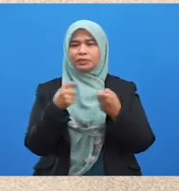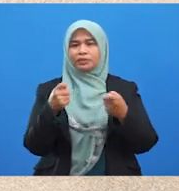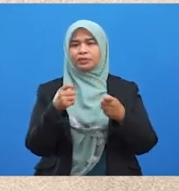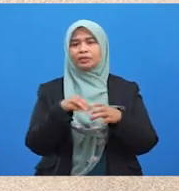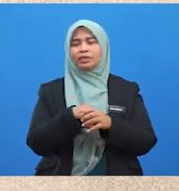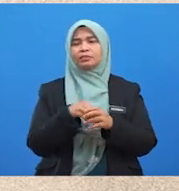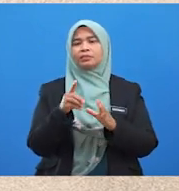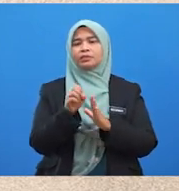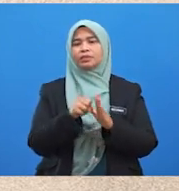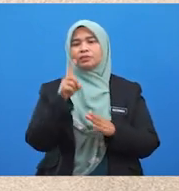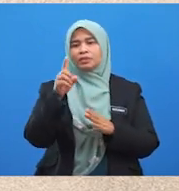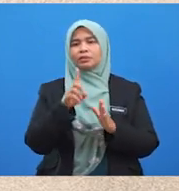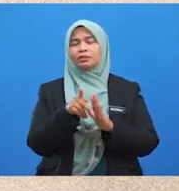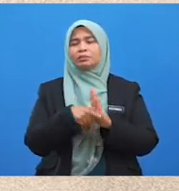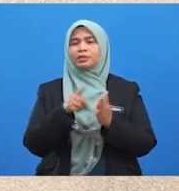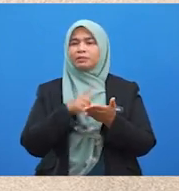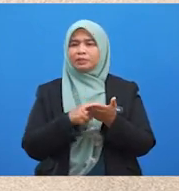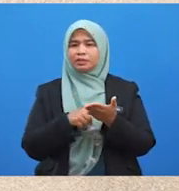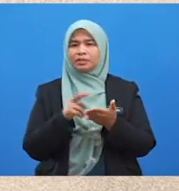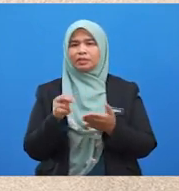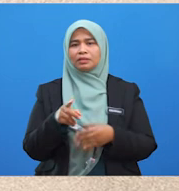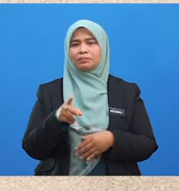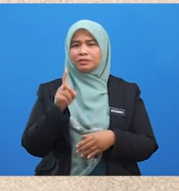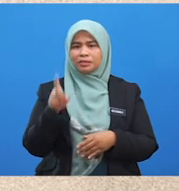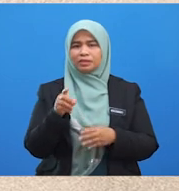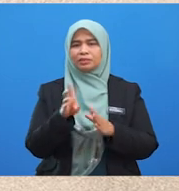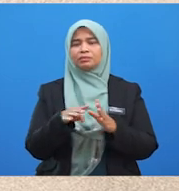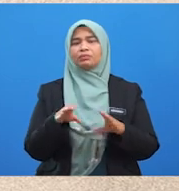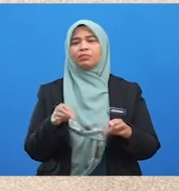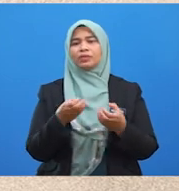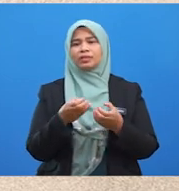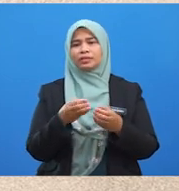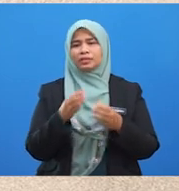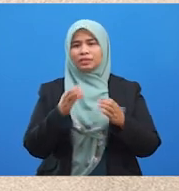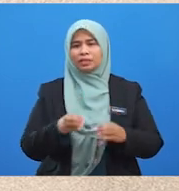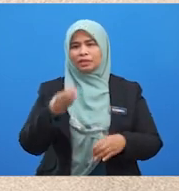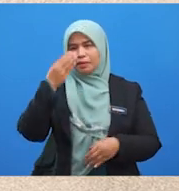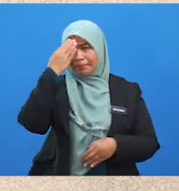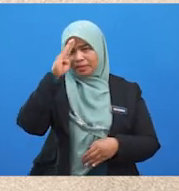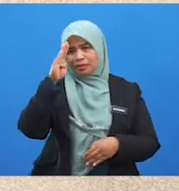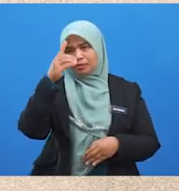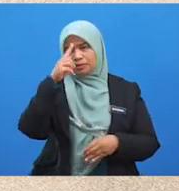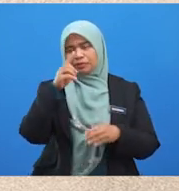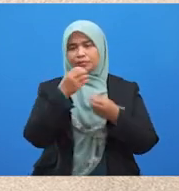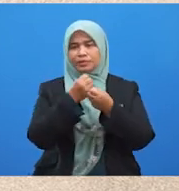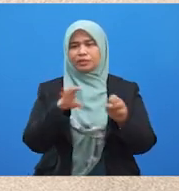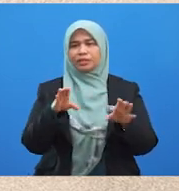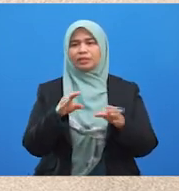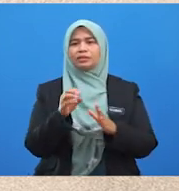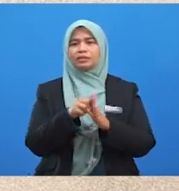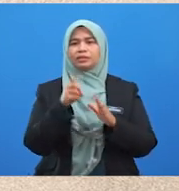sesuatu perbicaraan haruslah bertindak secara bijak untuk menyelesaikan sesuatu